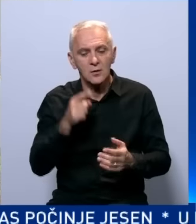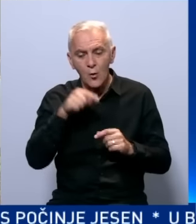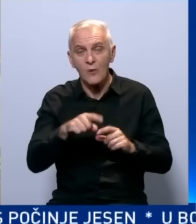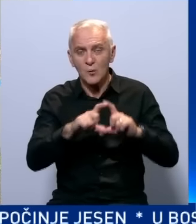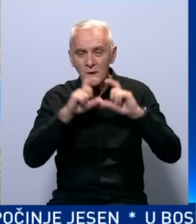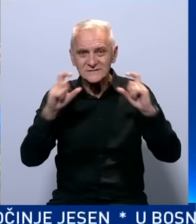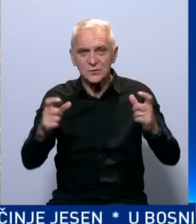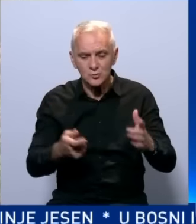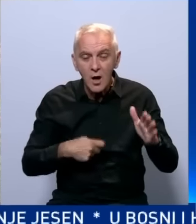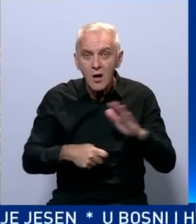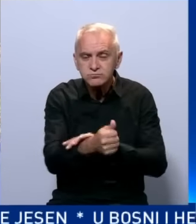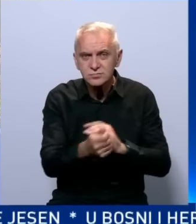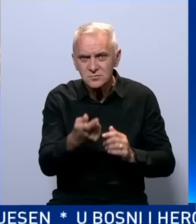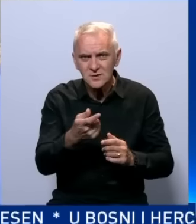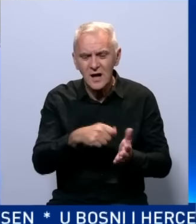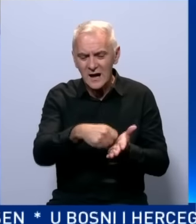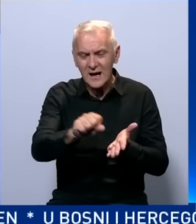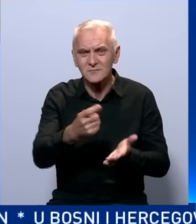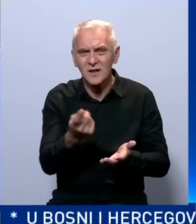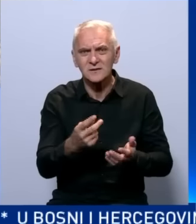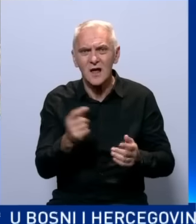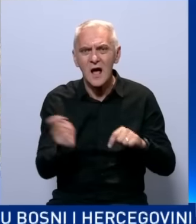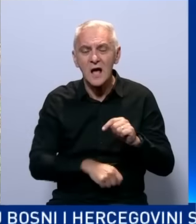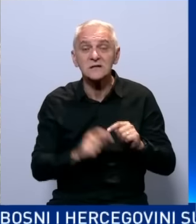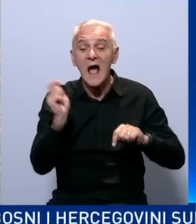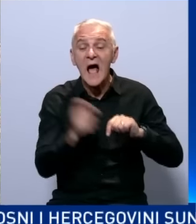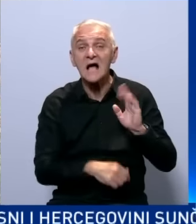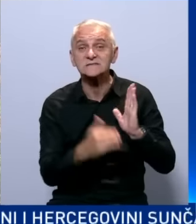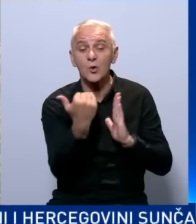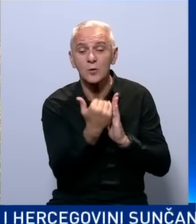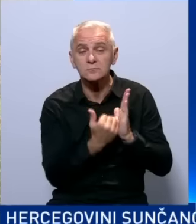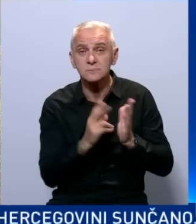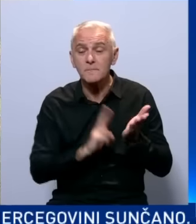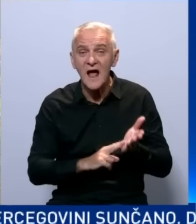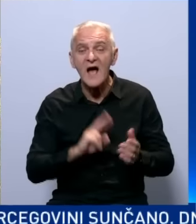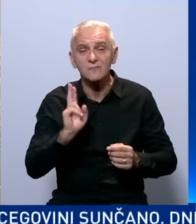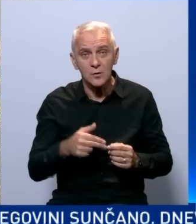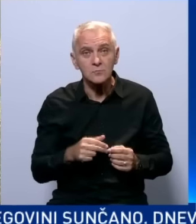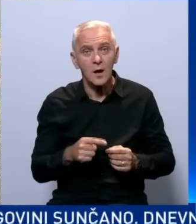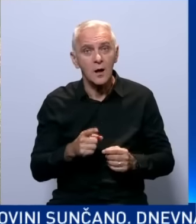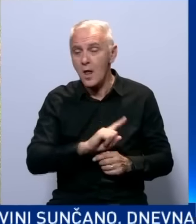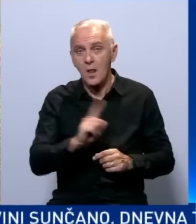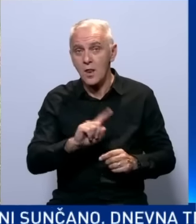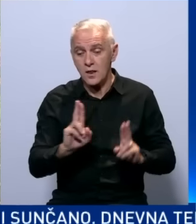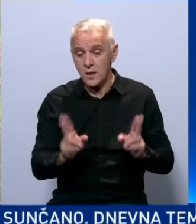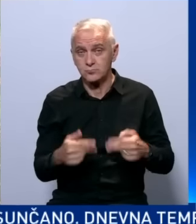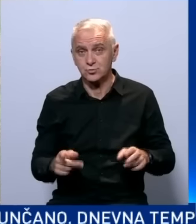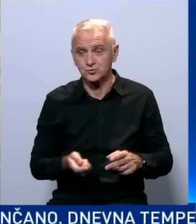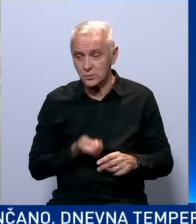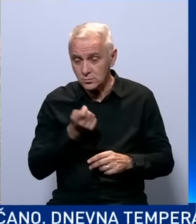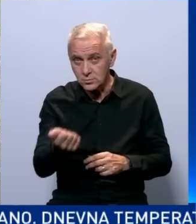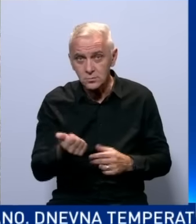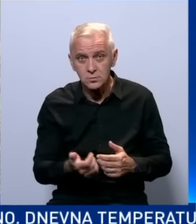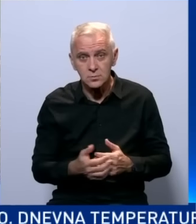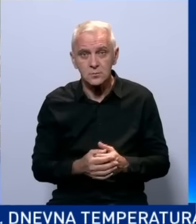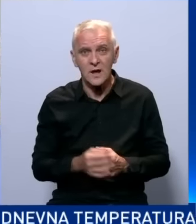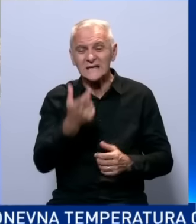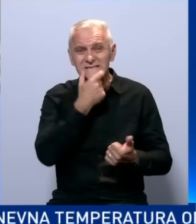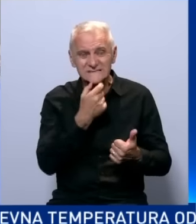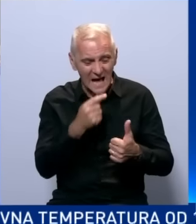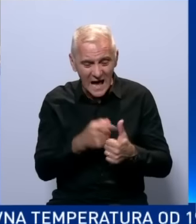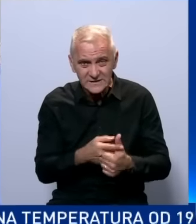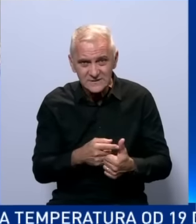institutu, a na koncu u kaznenom pravu postoje i kaznena djela na koja se ne može primijeniti ni institut zastare,